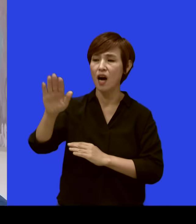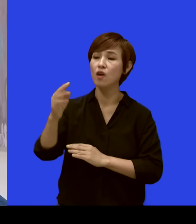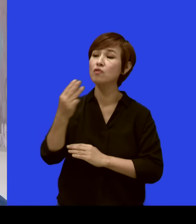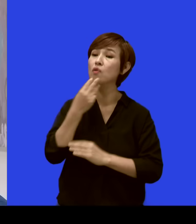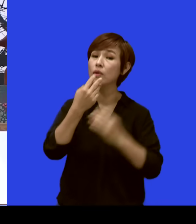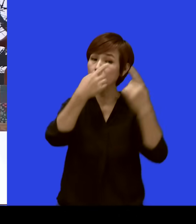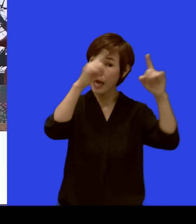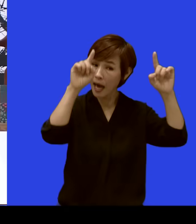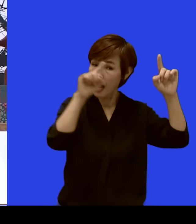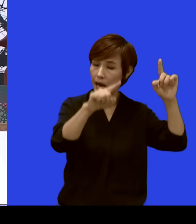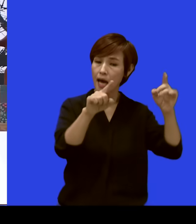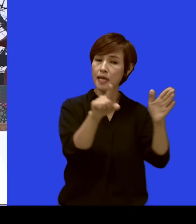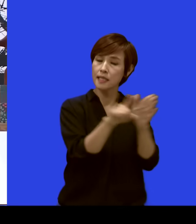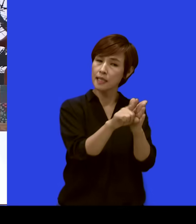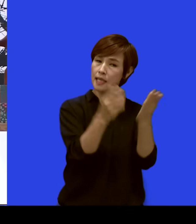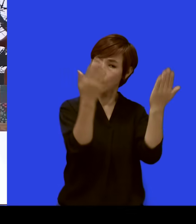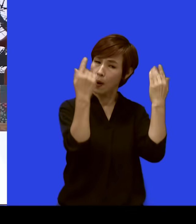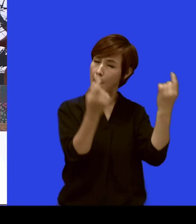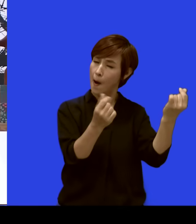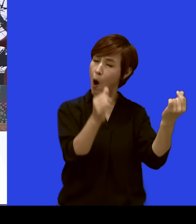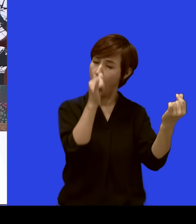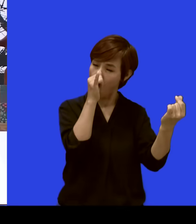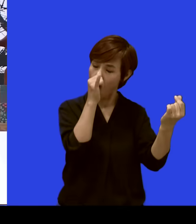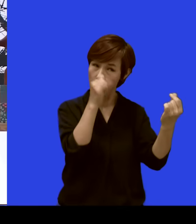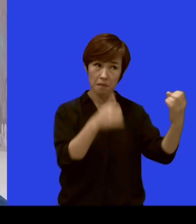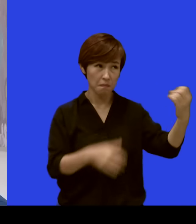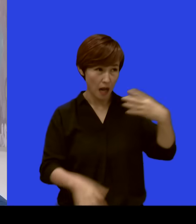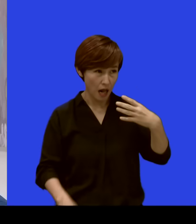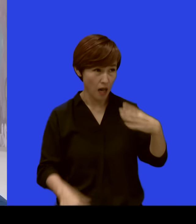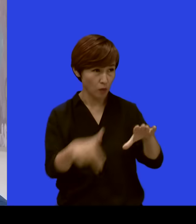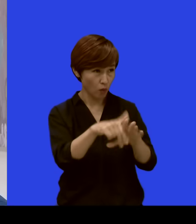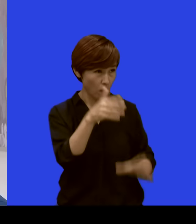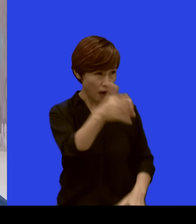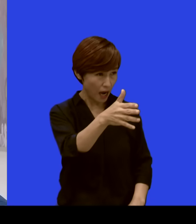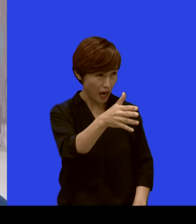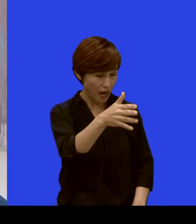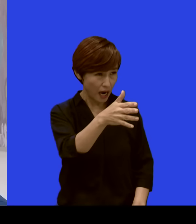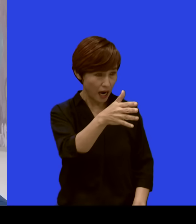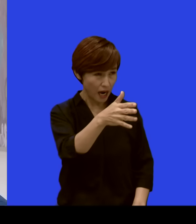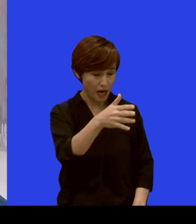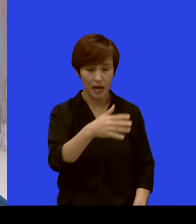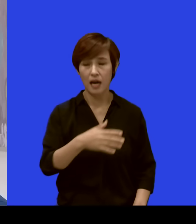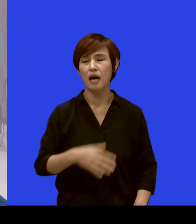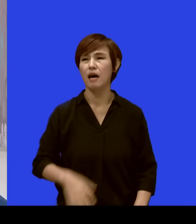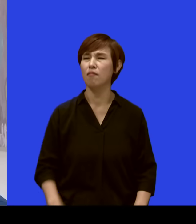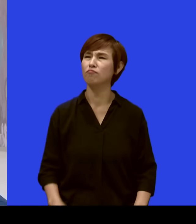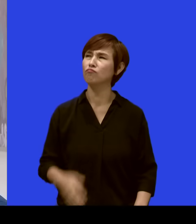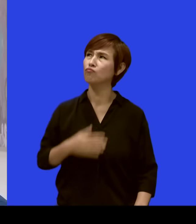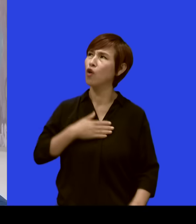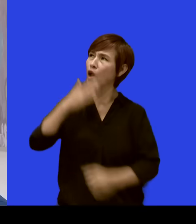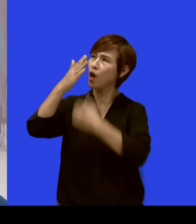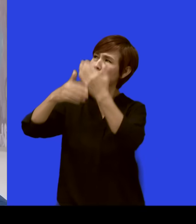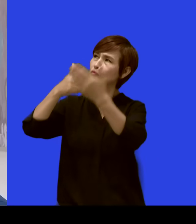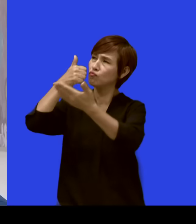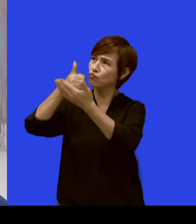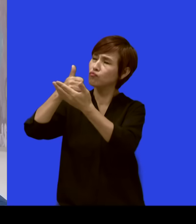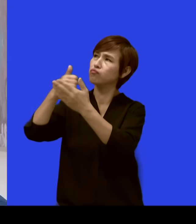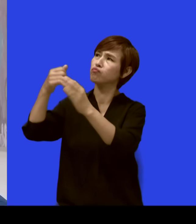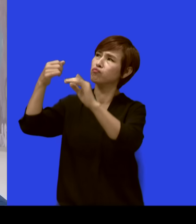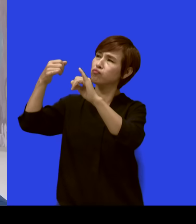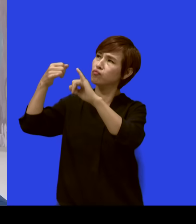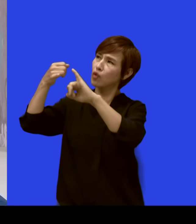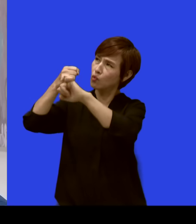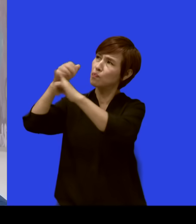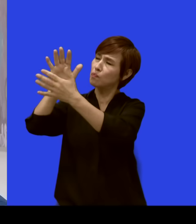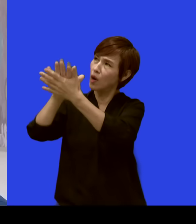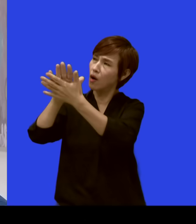그게 종교학과다. 그래서 이제 종교학과를 가라고. 그래서 내가 나중에 그럼 하나님께서 서원을 어기는 게 아닌가 싶었는데요.